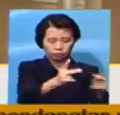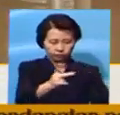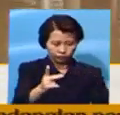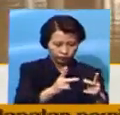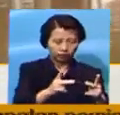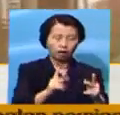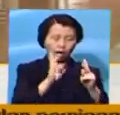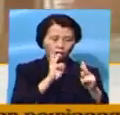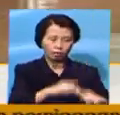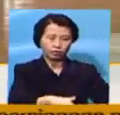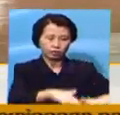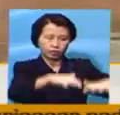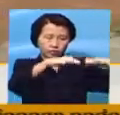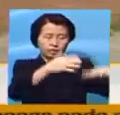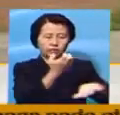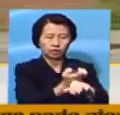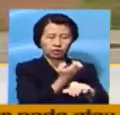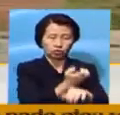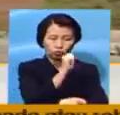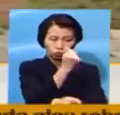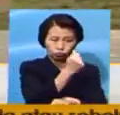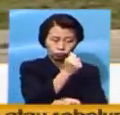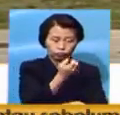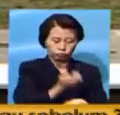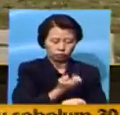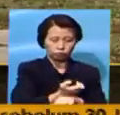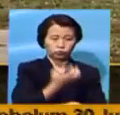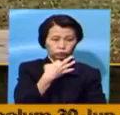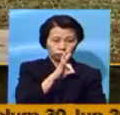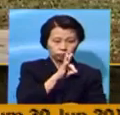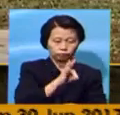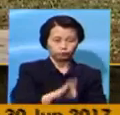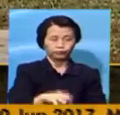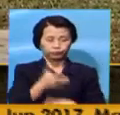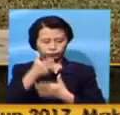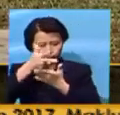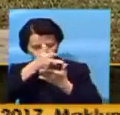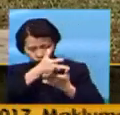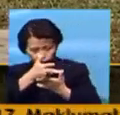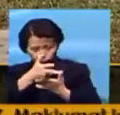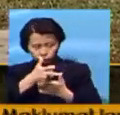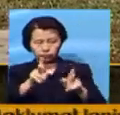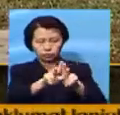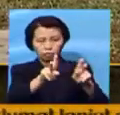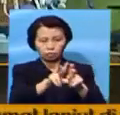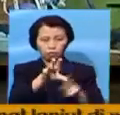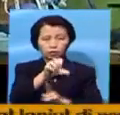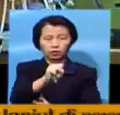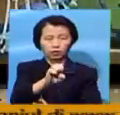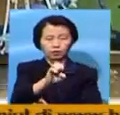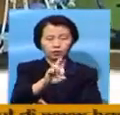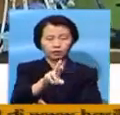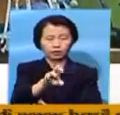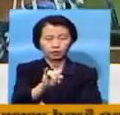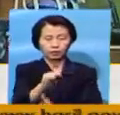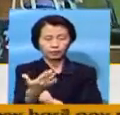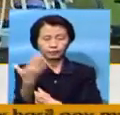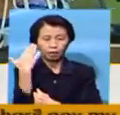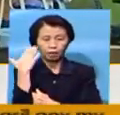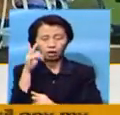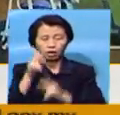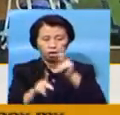yang ditenggelami air seperti di Batu 10 dan tinjauan di Kampung Sungai serai mendapati Sejak pagi tadi penduduk mula